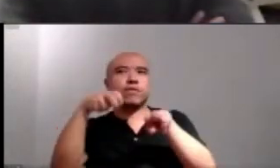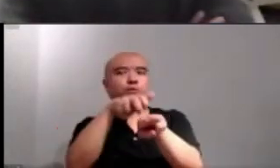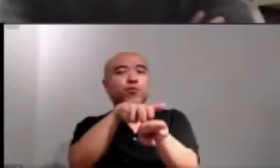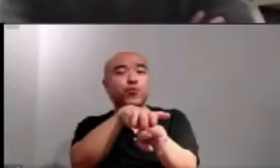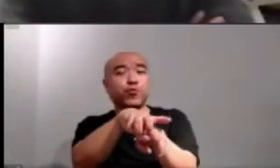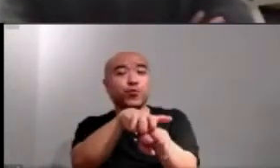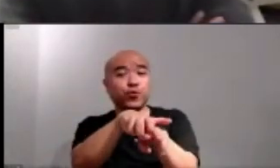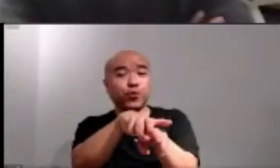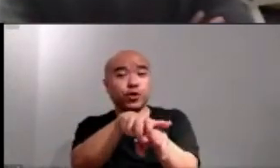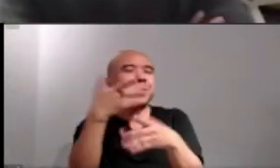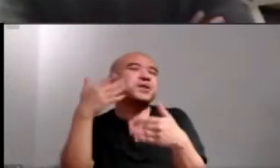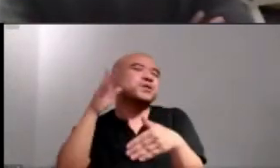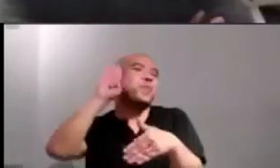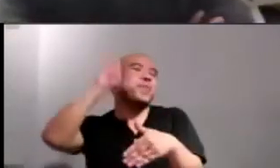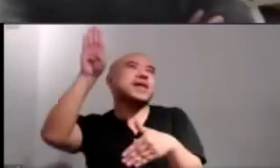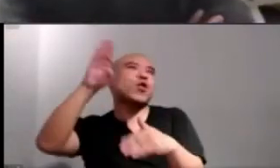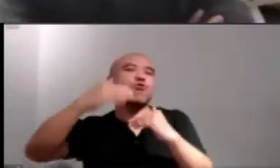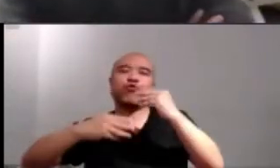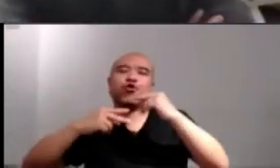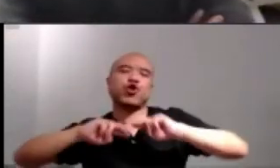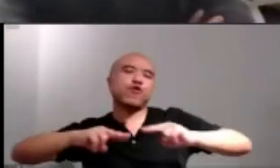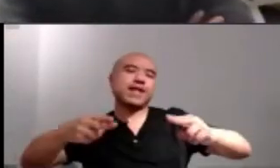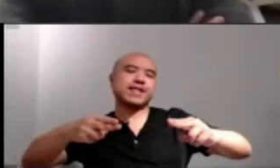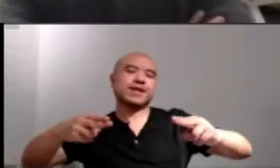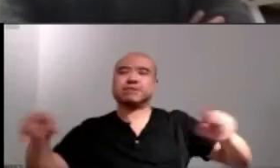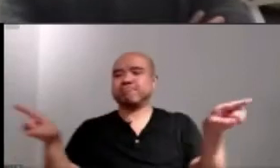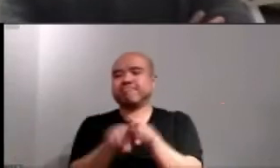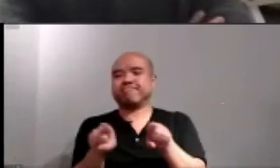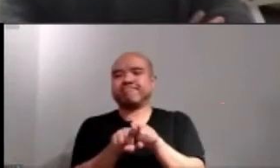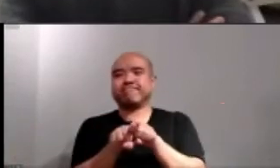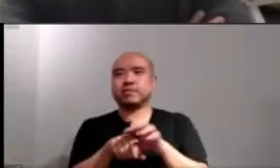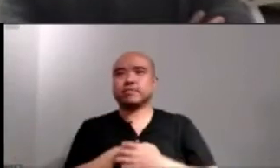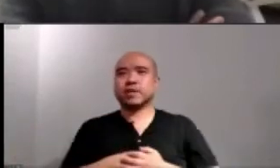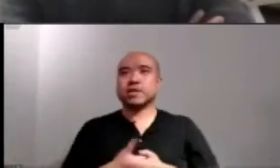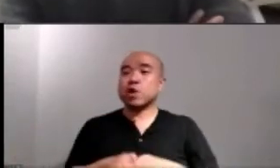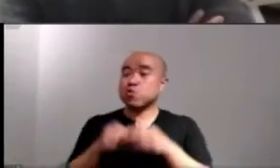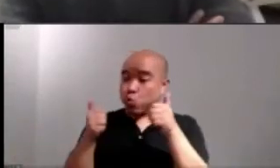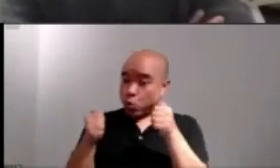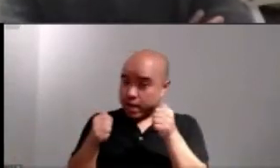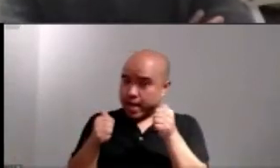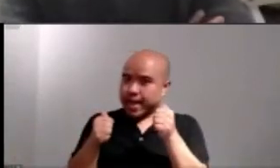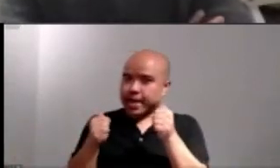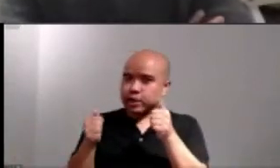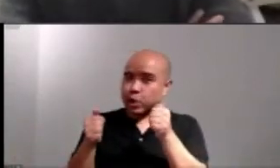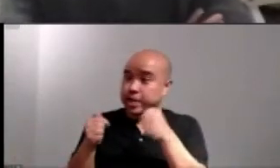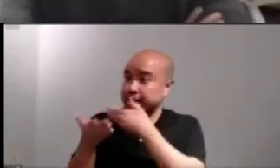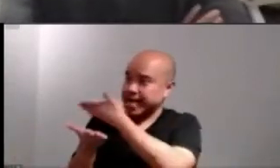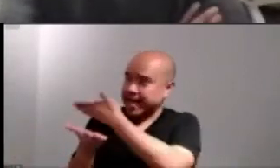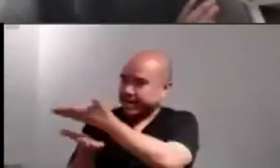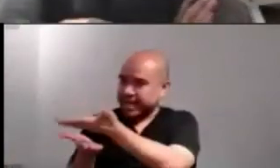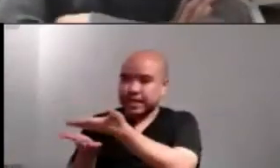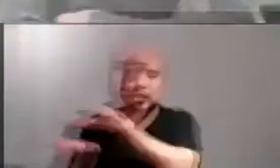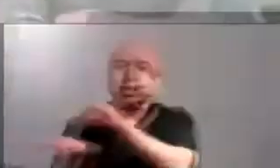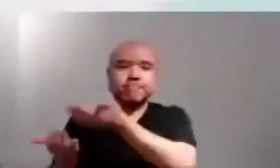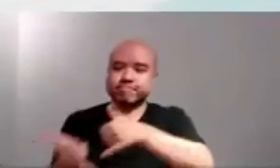啦，系嘛？大家一齐迈向呢个方向啦。好啊，唔该晒咁多位嘅社企创办人，可以去旁边休息下先。唔该晒你，唔该